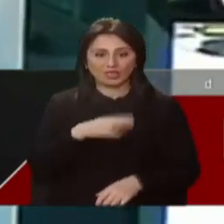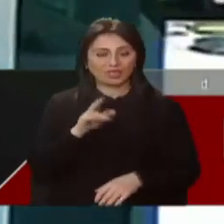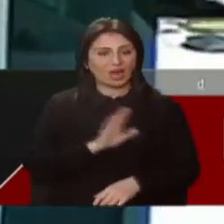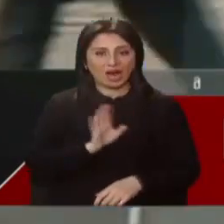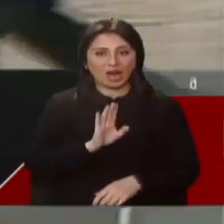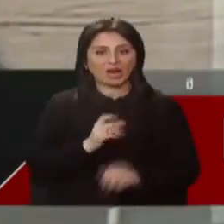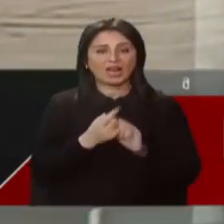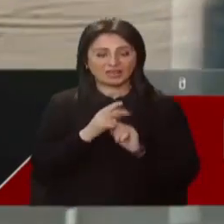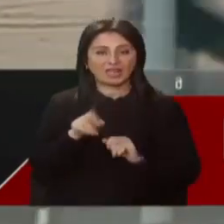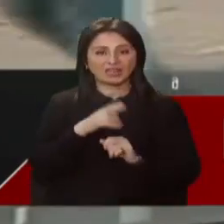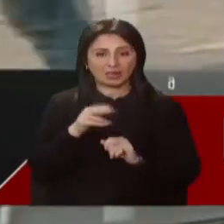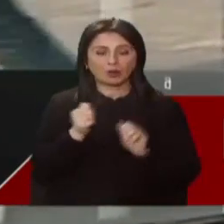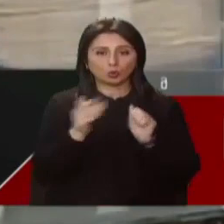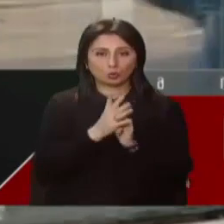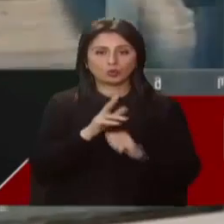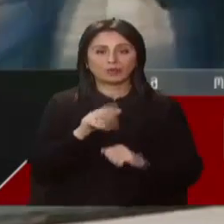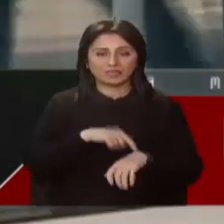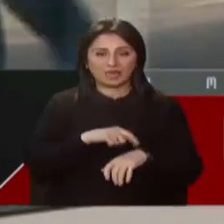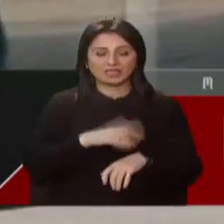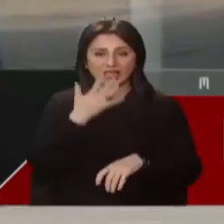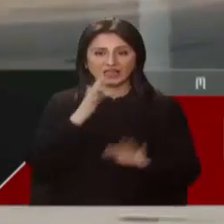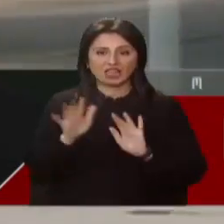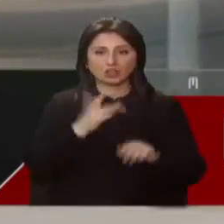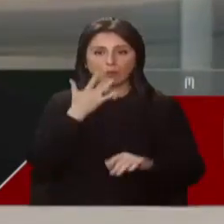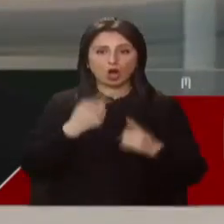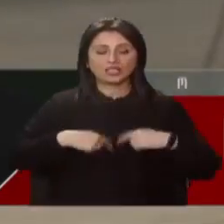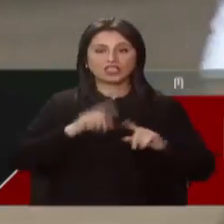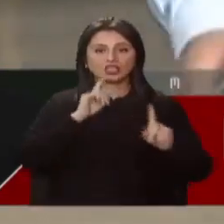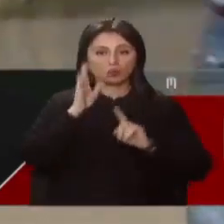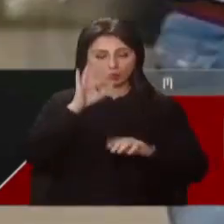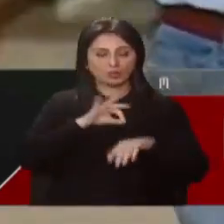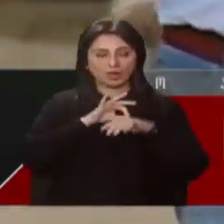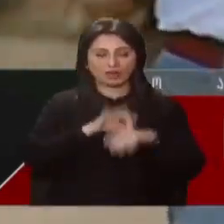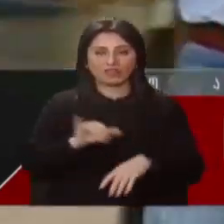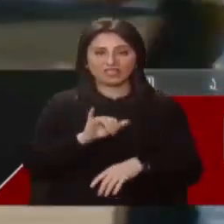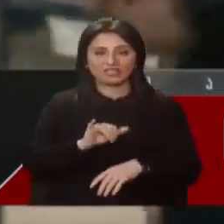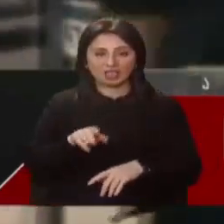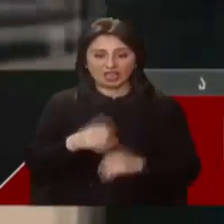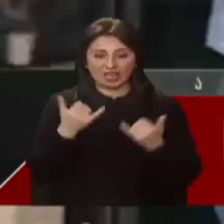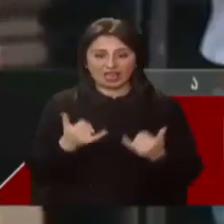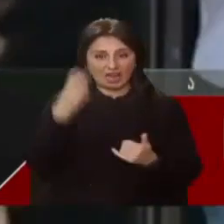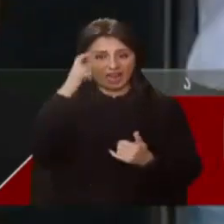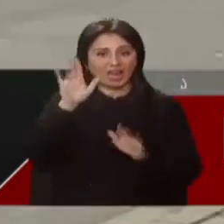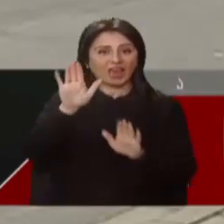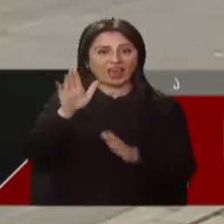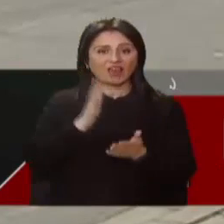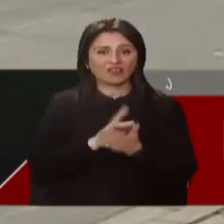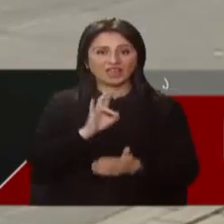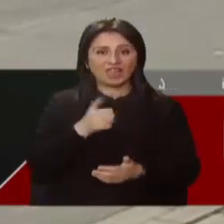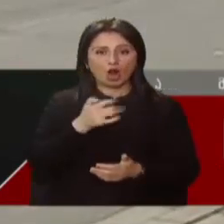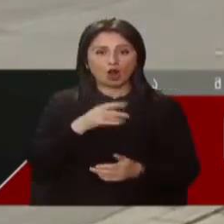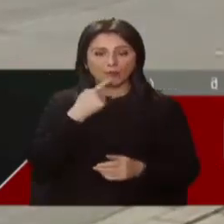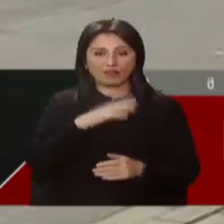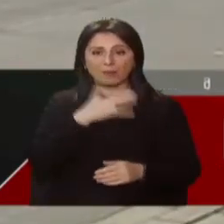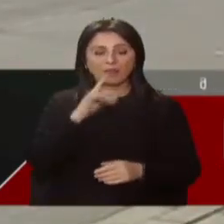არა, მაგრამ 11 დეკემბერს 15 საათზე ნაციონალური მოძრაობის პოლიცსაბჭოს ხდომა გამართება, სადაც როგორც ამჟამად კიევში მყოფი კობანაყოფია